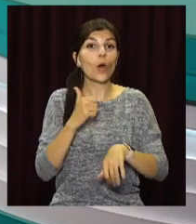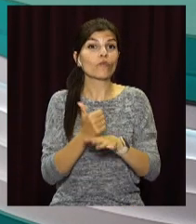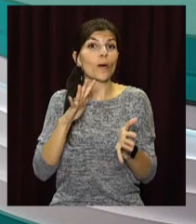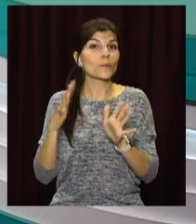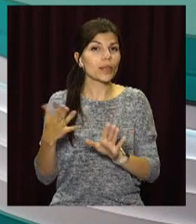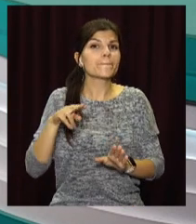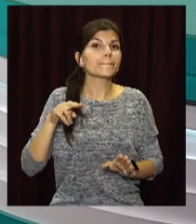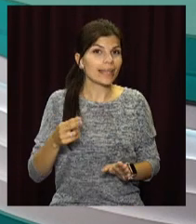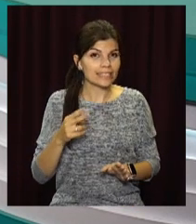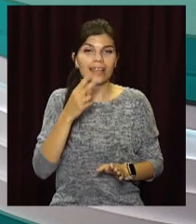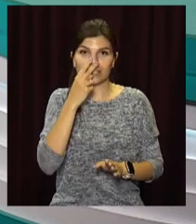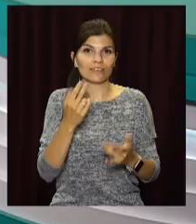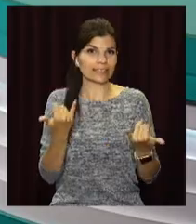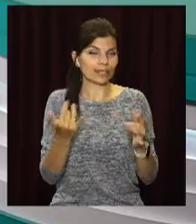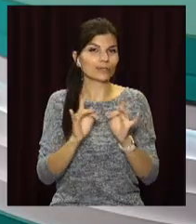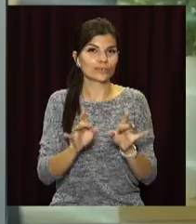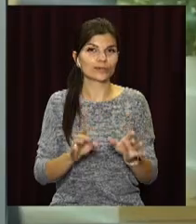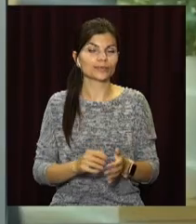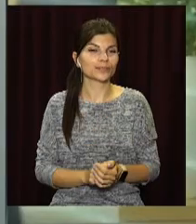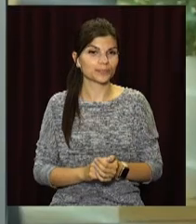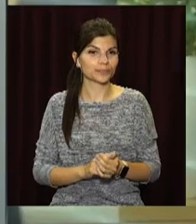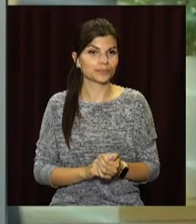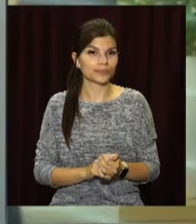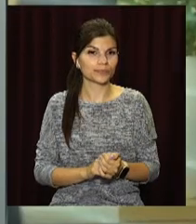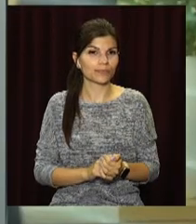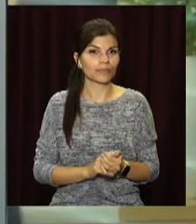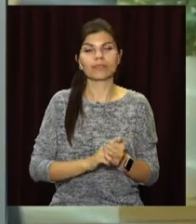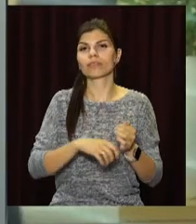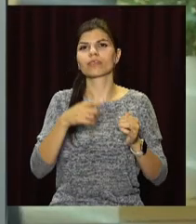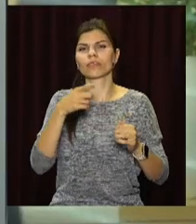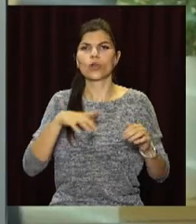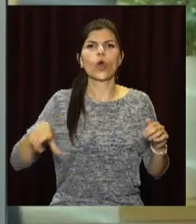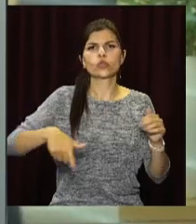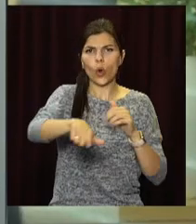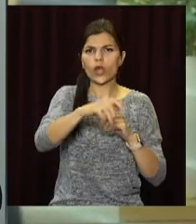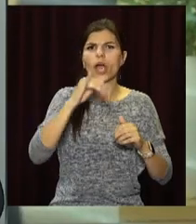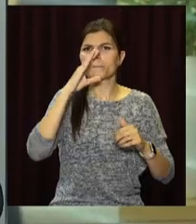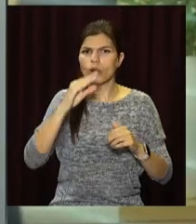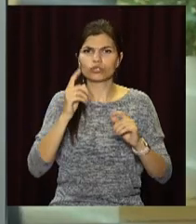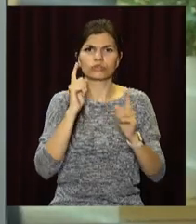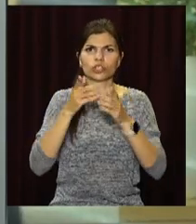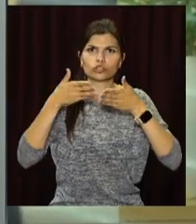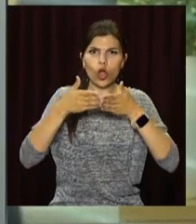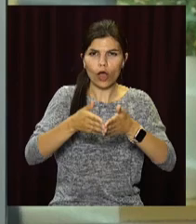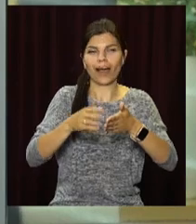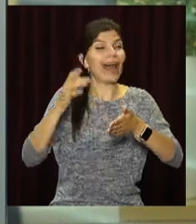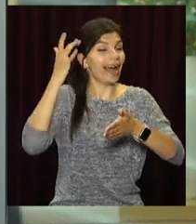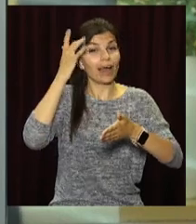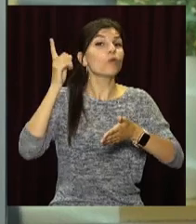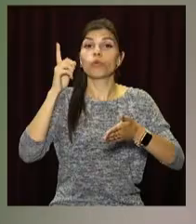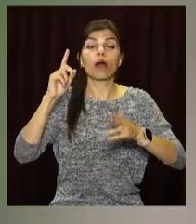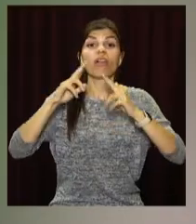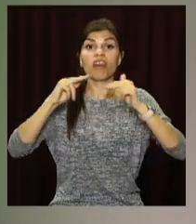події п'ятниці дивіться просто зараз. Човнами, дорогою та маршрутками, залитими водою.